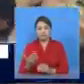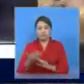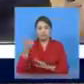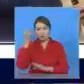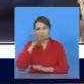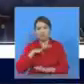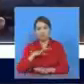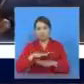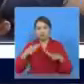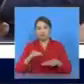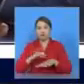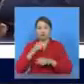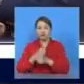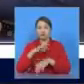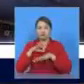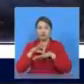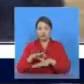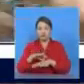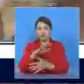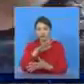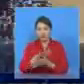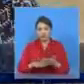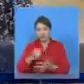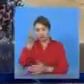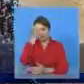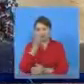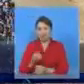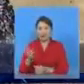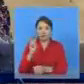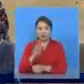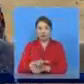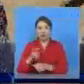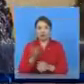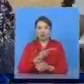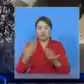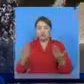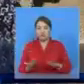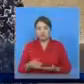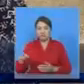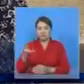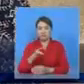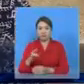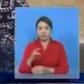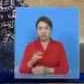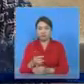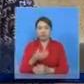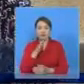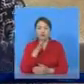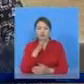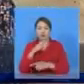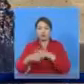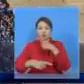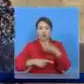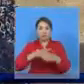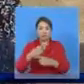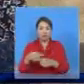работу проведили, в этом году продолжается. Ну вот мы благодарны. Вышли, вот мы жители района за сколько лет. Это